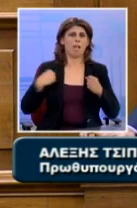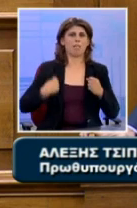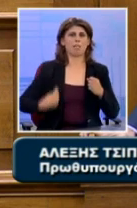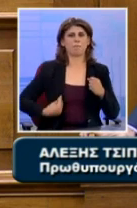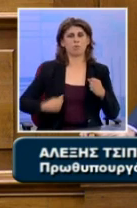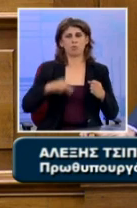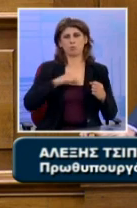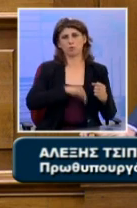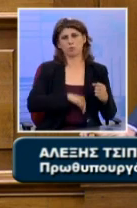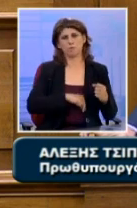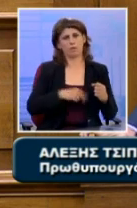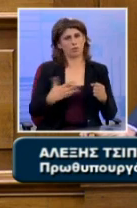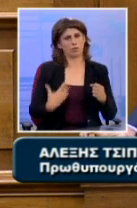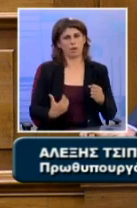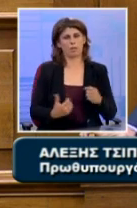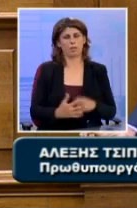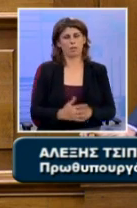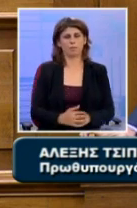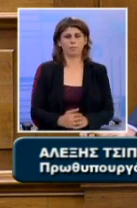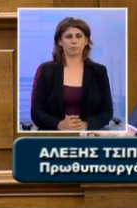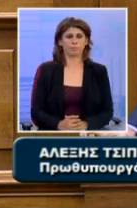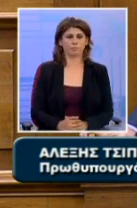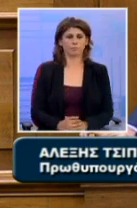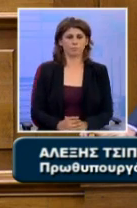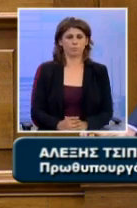συμφέρον.